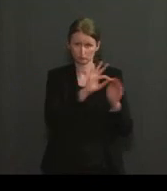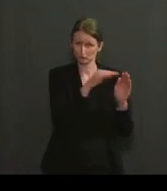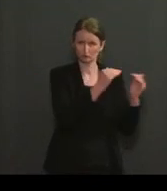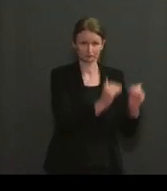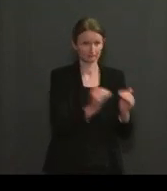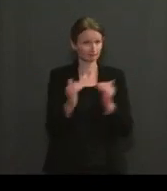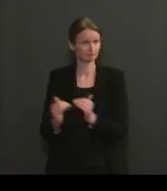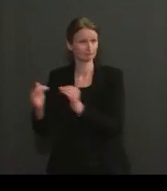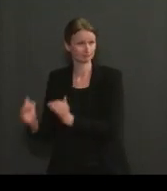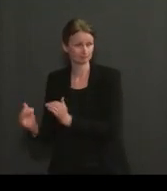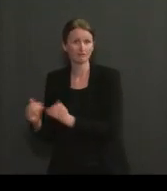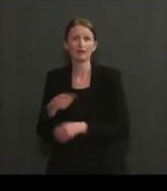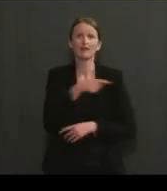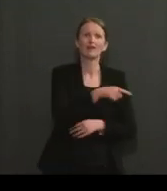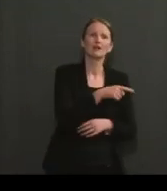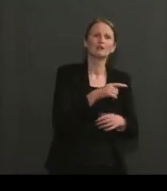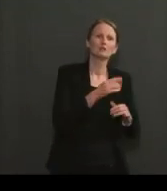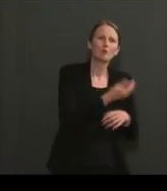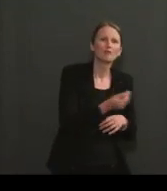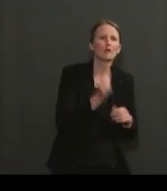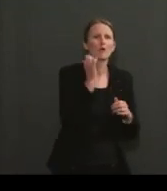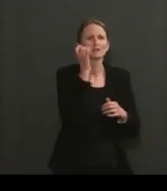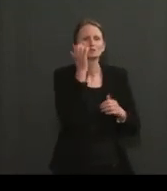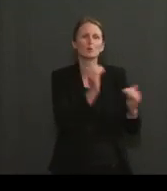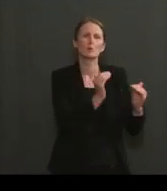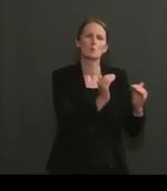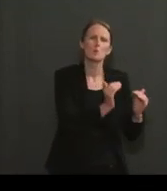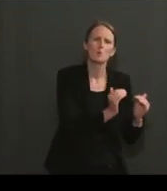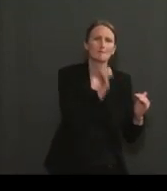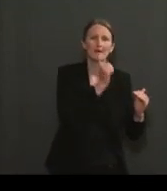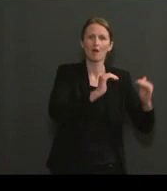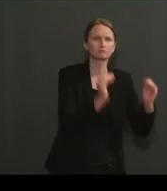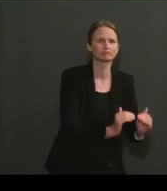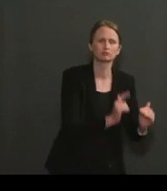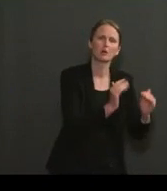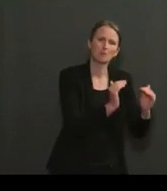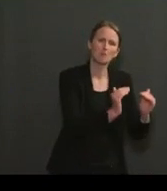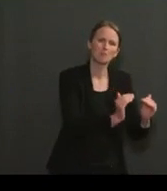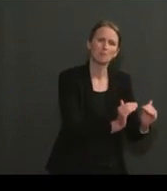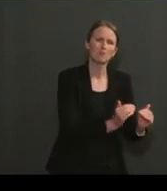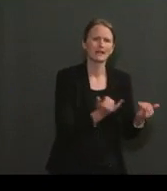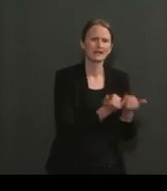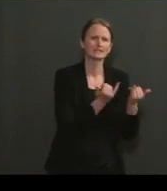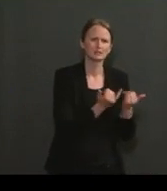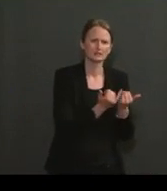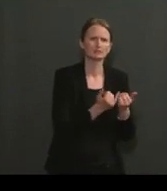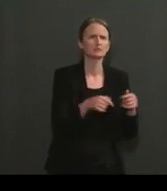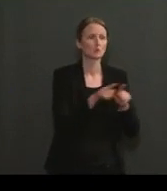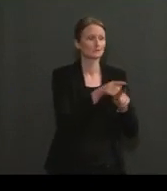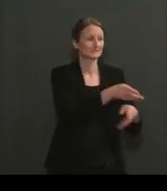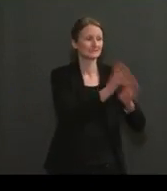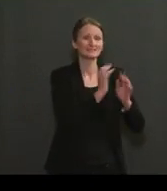adolescents. Et dans ce groupe d'âge, il y a une petite augmentation du pourcentage de tests